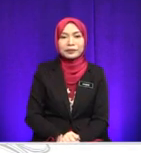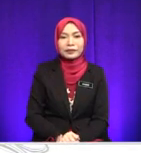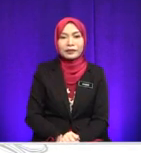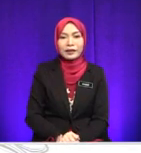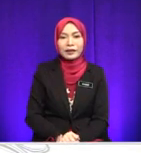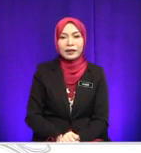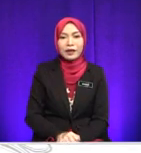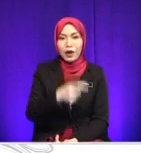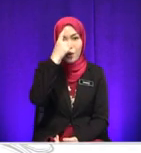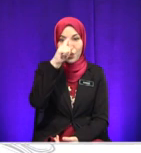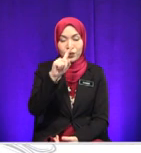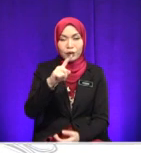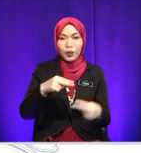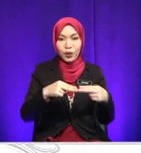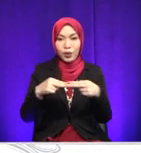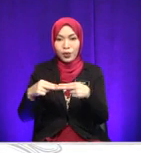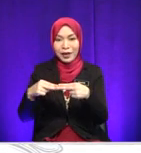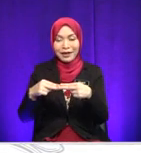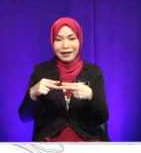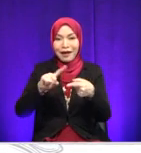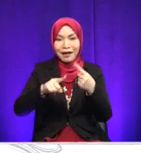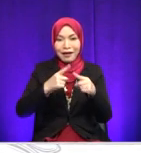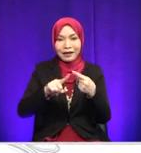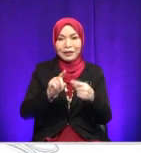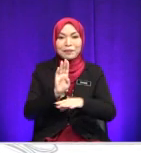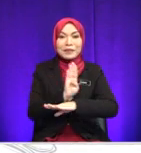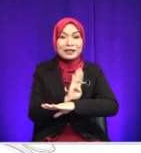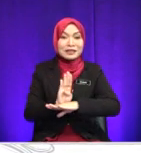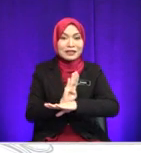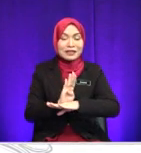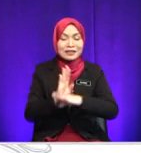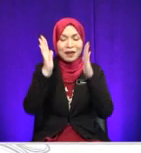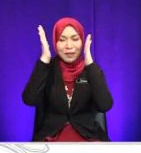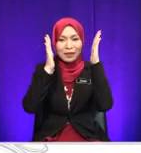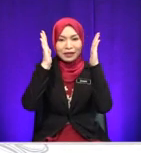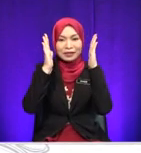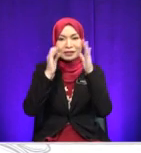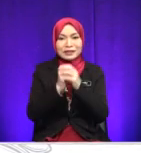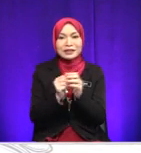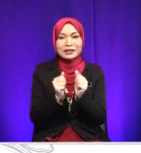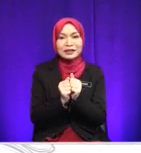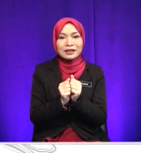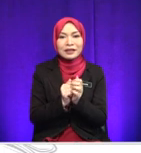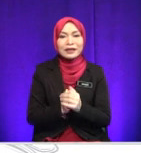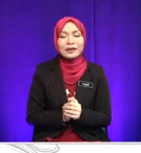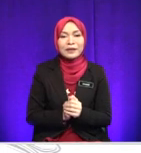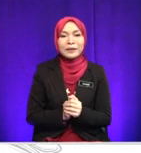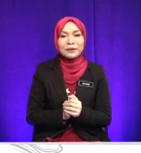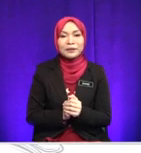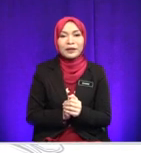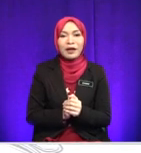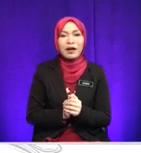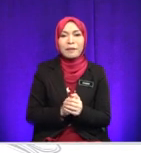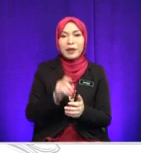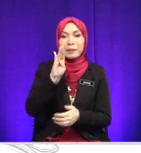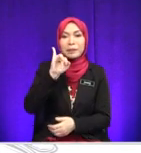Jepun merupakan rakan dagang keempat terbesar Malaysia dengan jumlah dagangan bernilai RM149 bilion. Sehingga 2021,